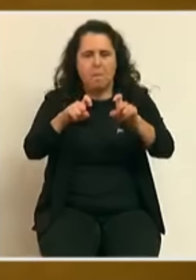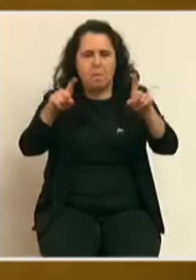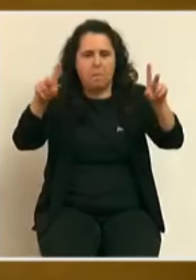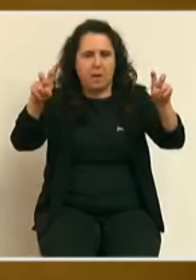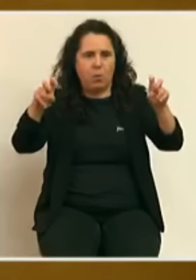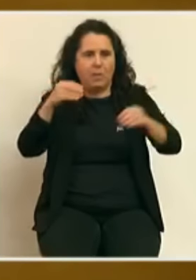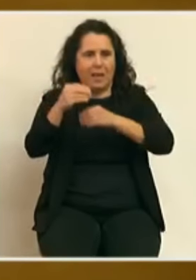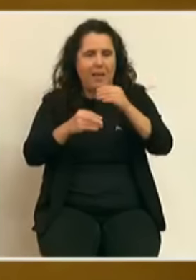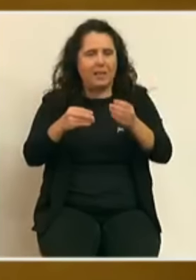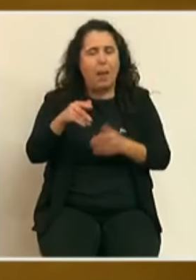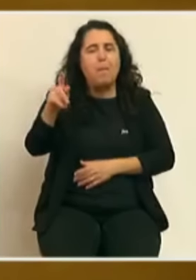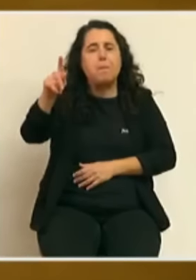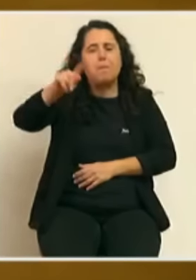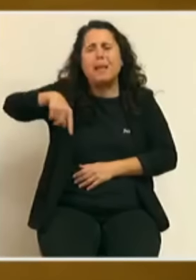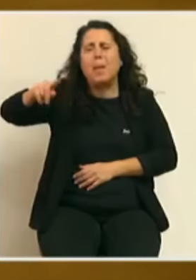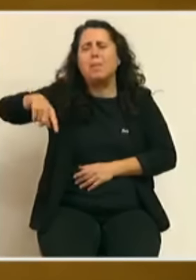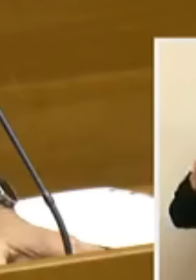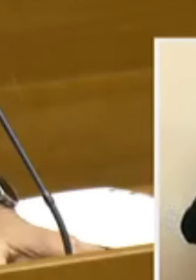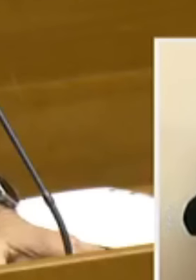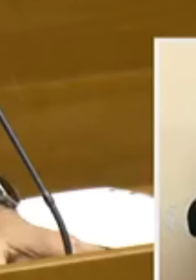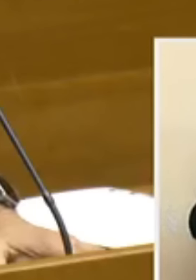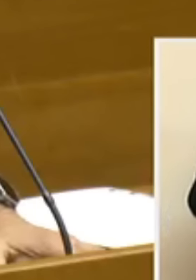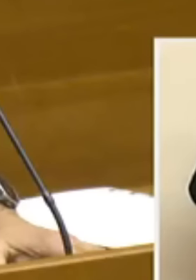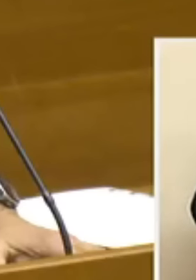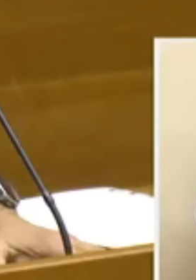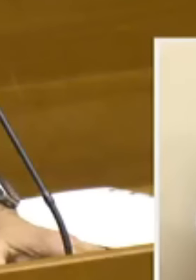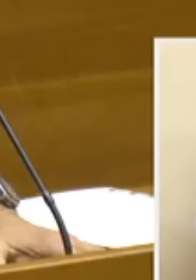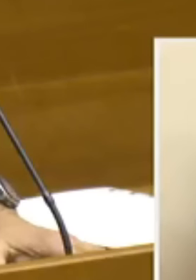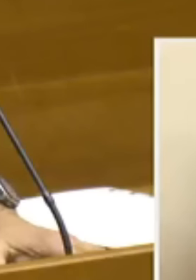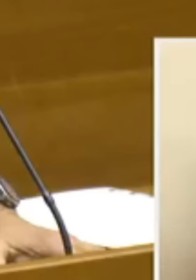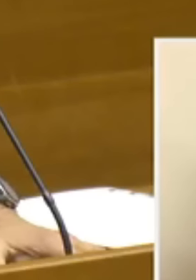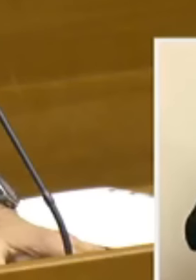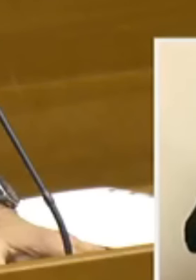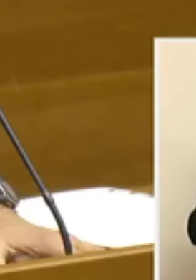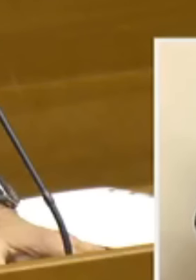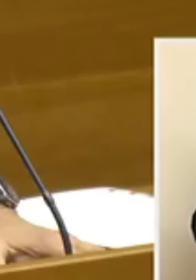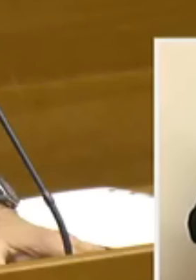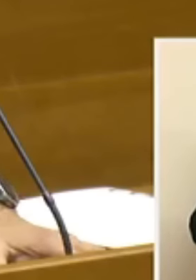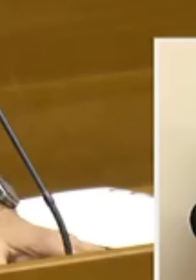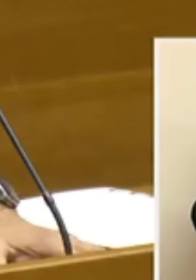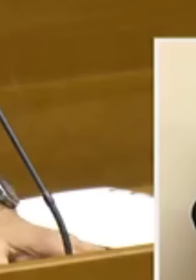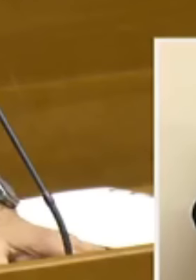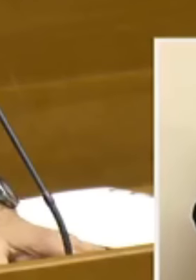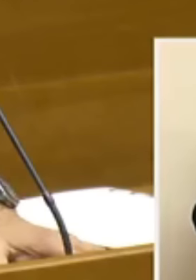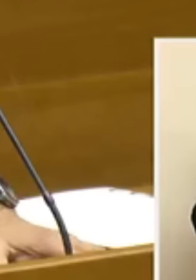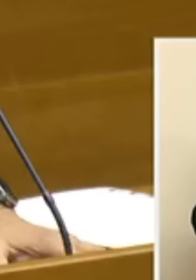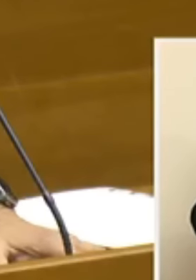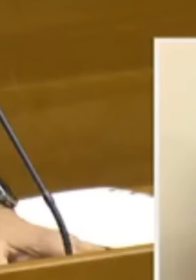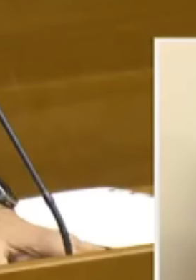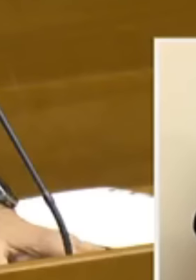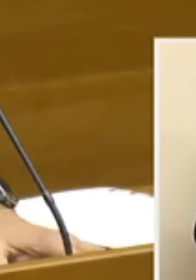fan milers i milers de valencians. Per què el seu govern tardà tant en donar